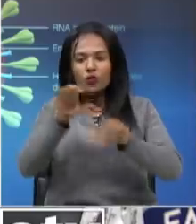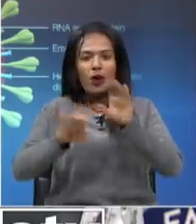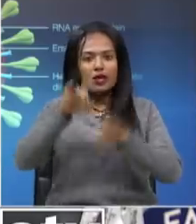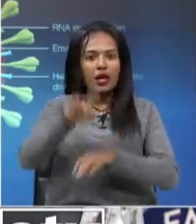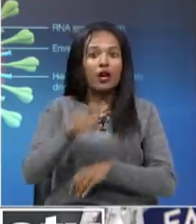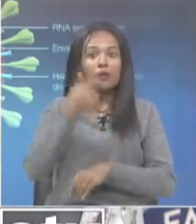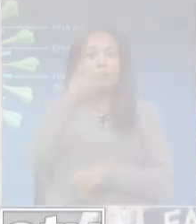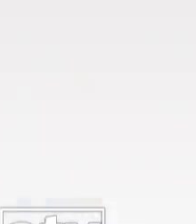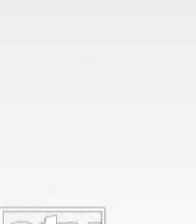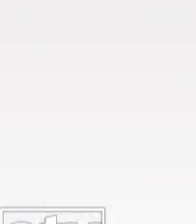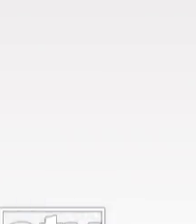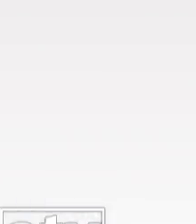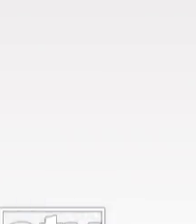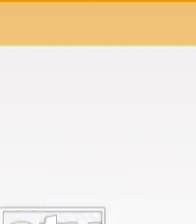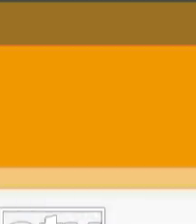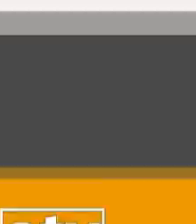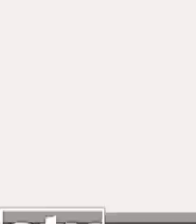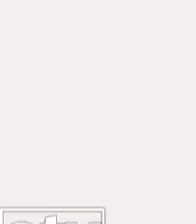አለበት ብዬ ነው ማምነው።